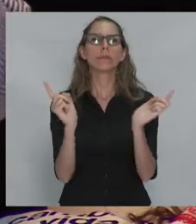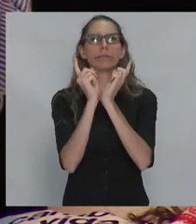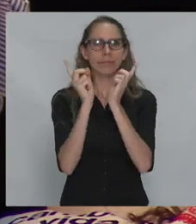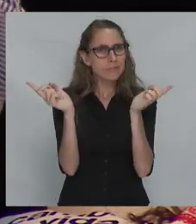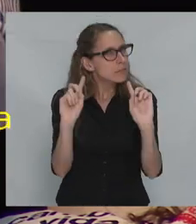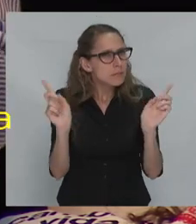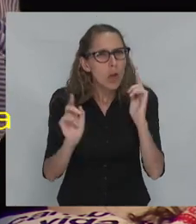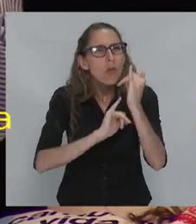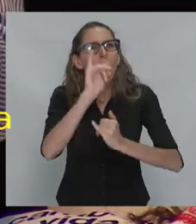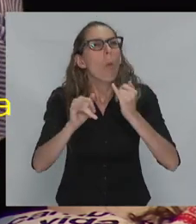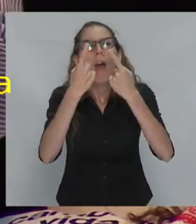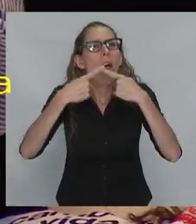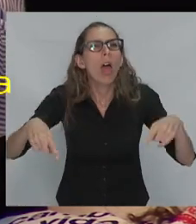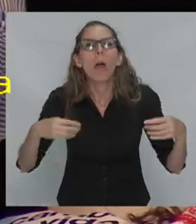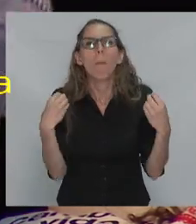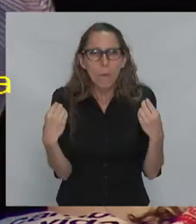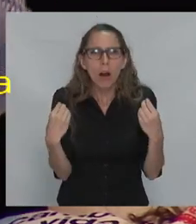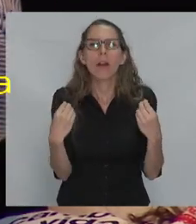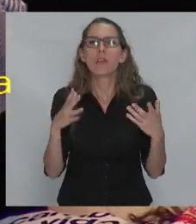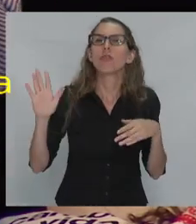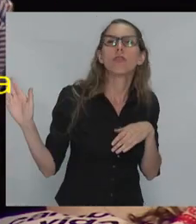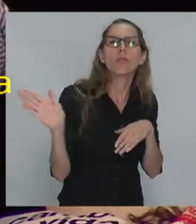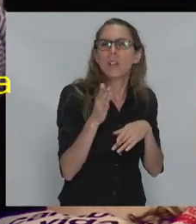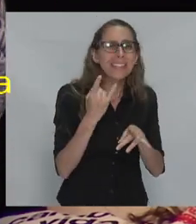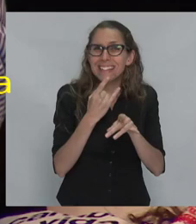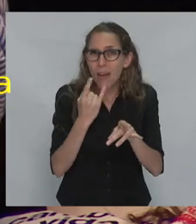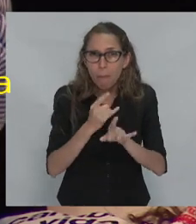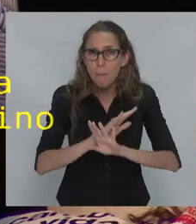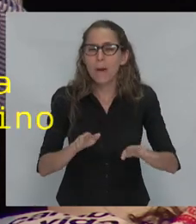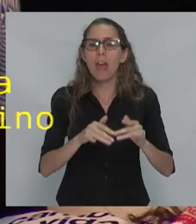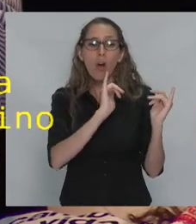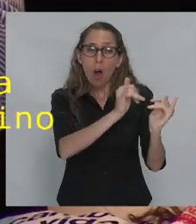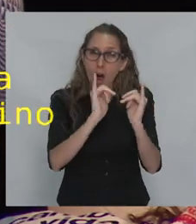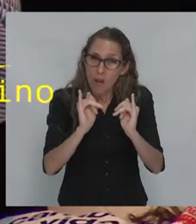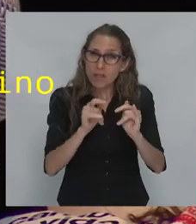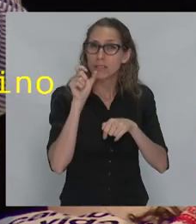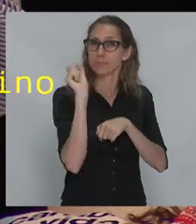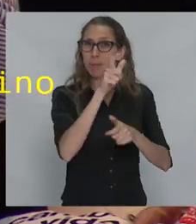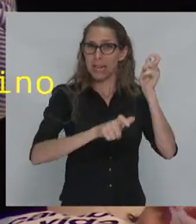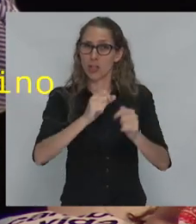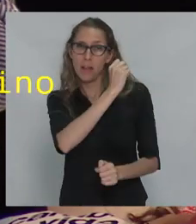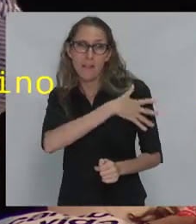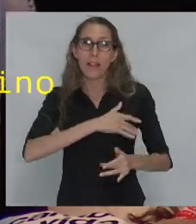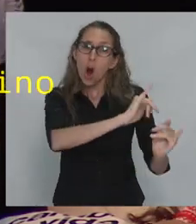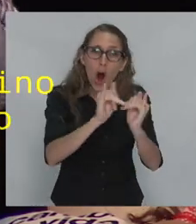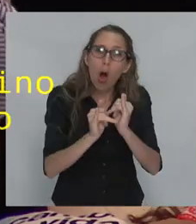tout le temps, la jeunesse en Palestine a eu l'initiative du combat et de la lutte. Ça a